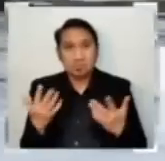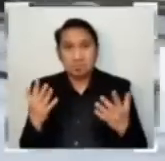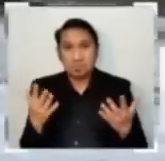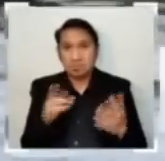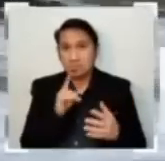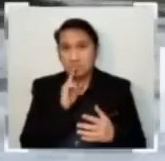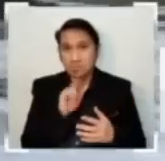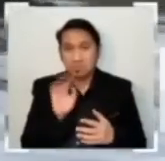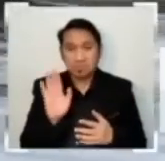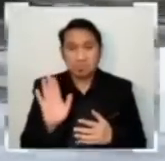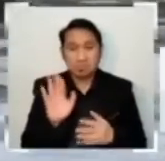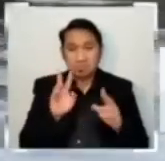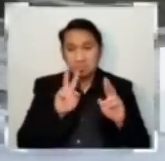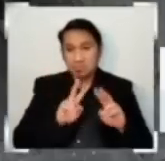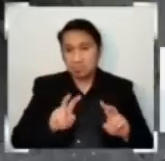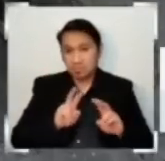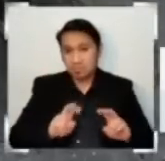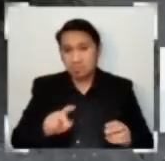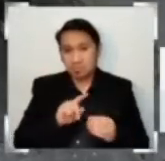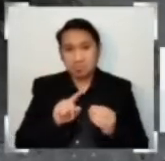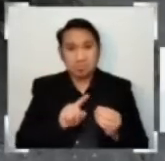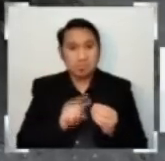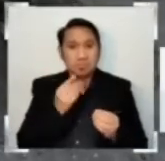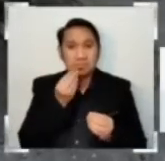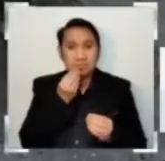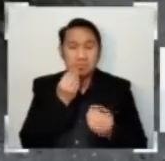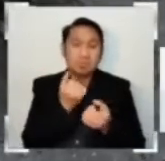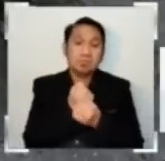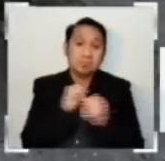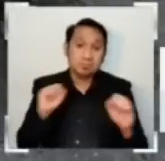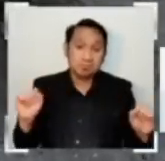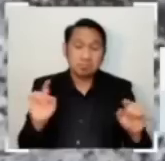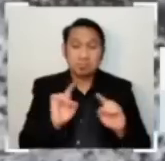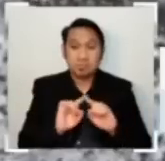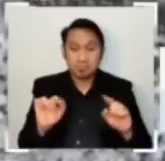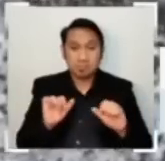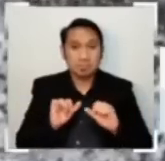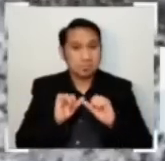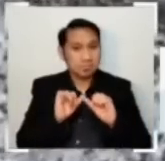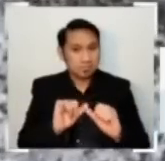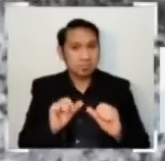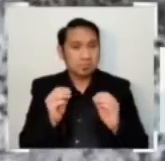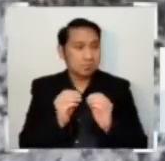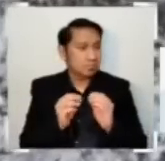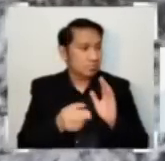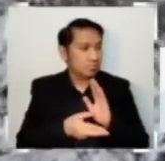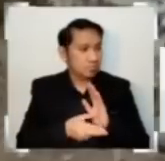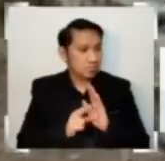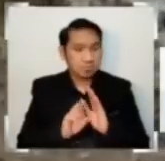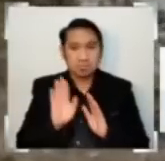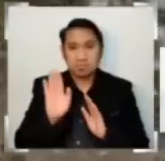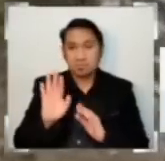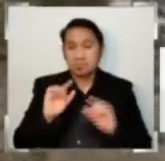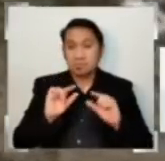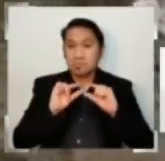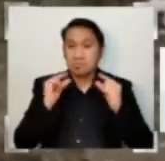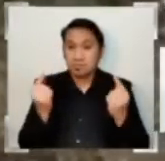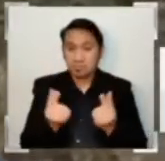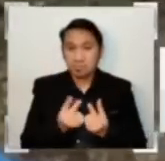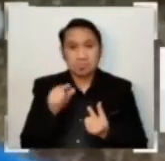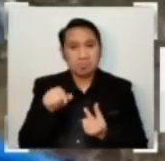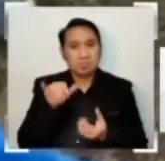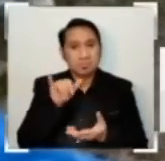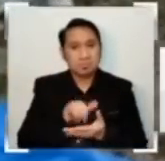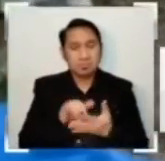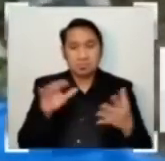kanilang pagsusuri sa usaping food safety, kaya't patuloy nila itong pag-aaralan. Para sa grupong C Institute, ang pinsala nito sa food